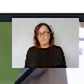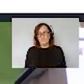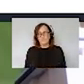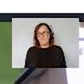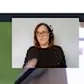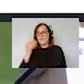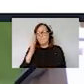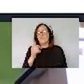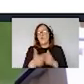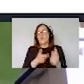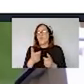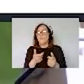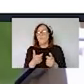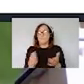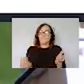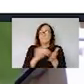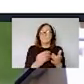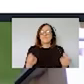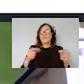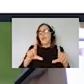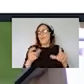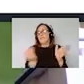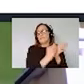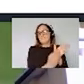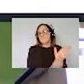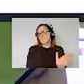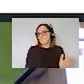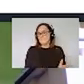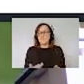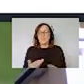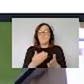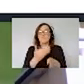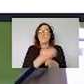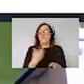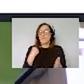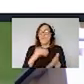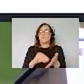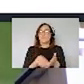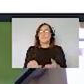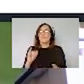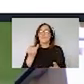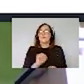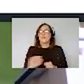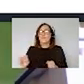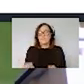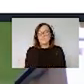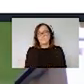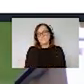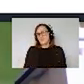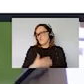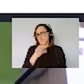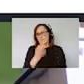nie będziecie mogli już dołożyć slajdu. I na przykład, tak jak napisałam wcześniej, jak jest choćby pytanie